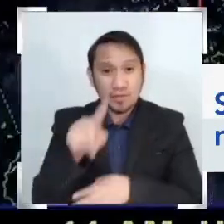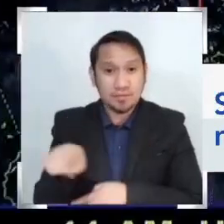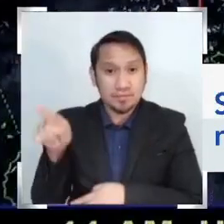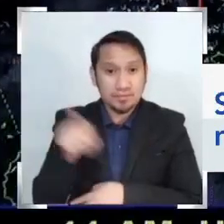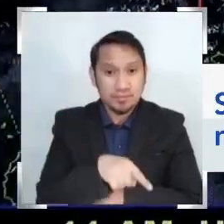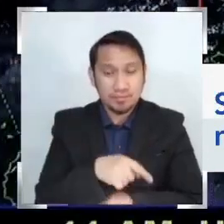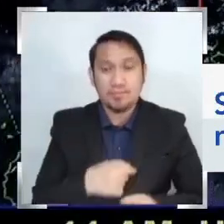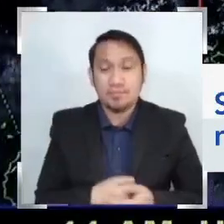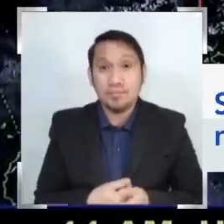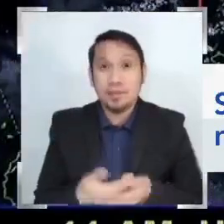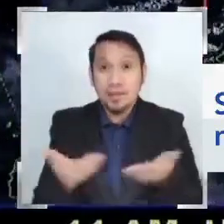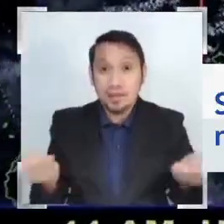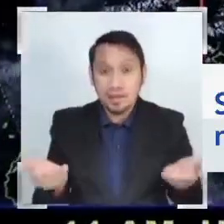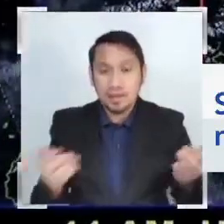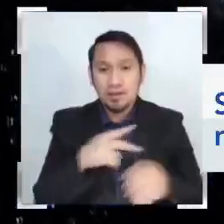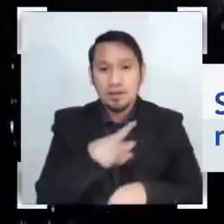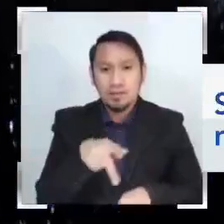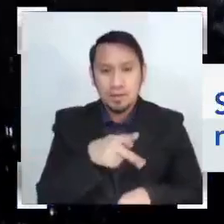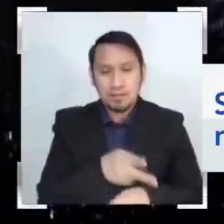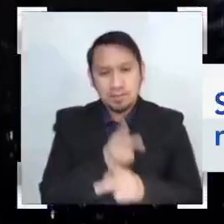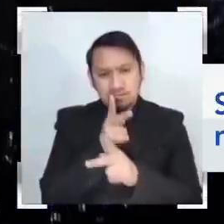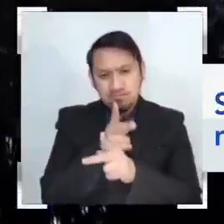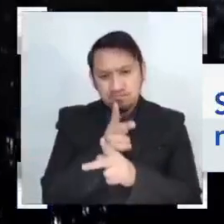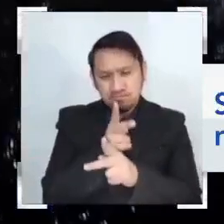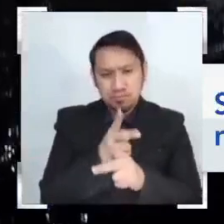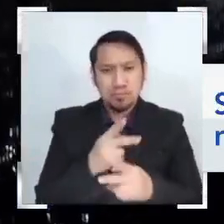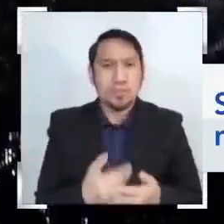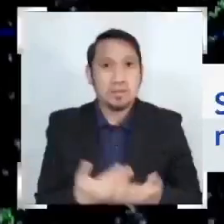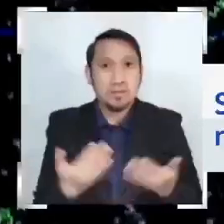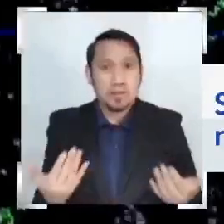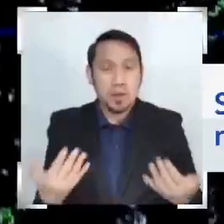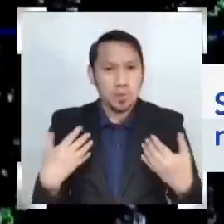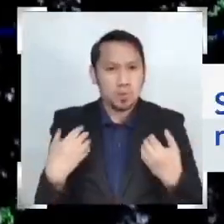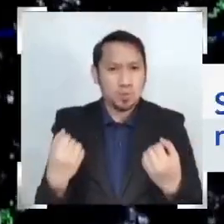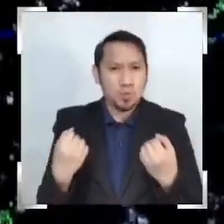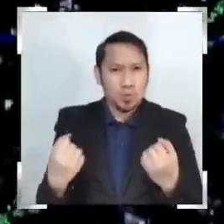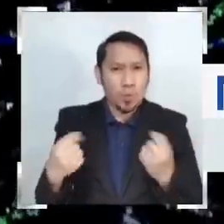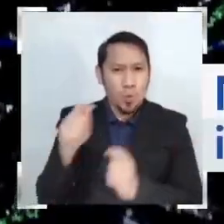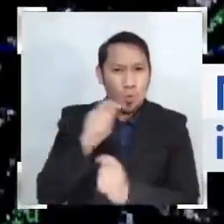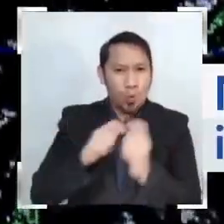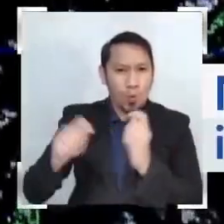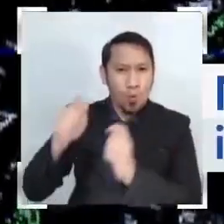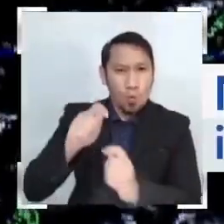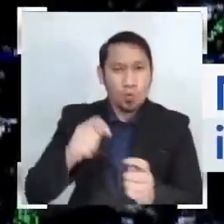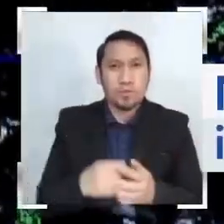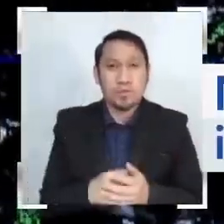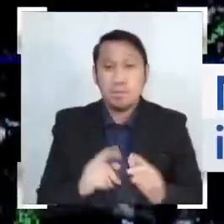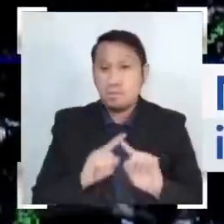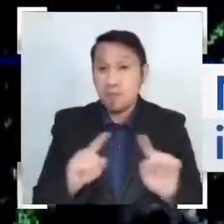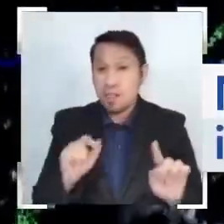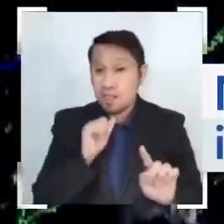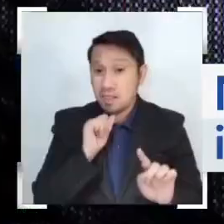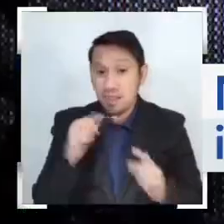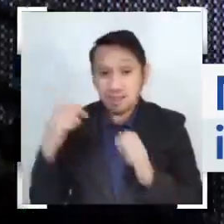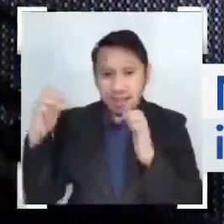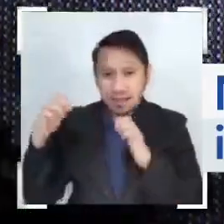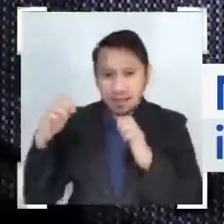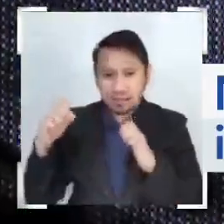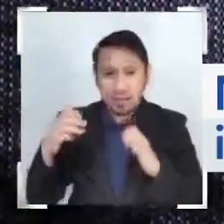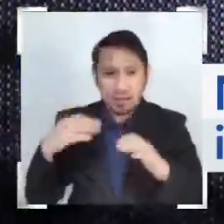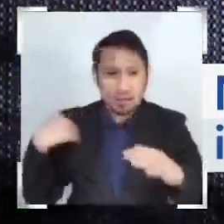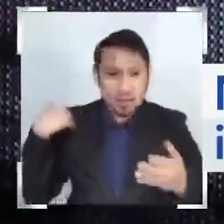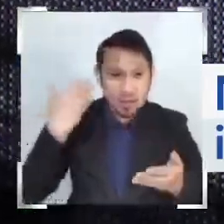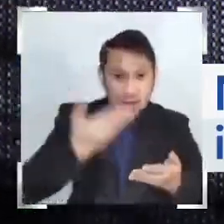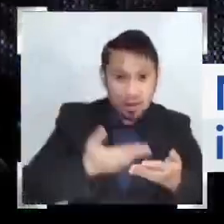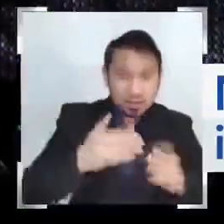sa sinasabing pinakamalakas na tropical cyclone sa mundo ngayong taon. Bagamat hindi inaasahang magla-landfall sa bansa, ang